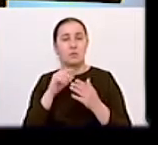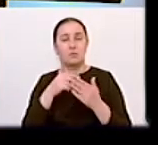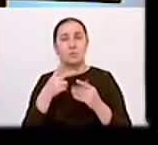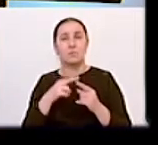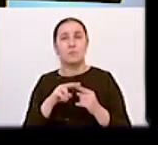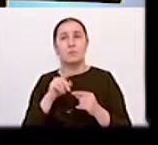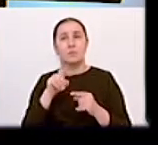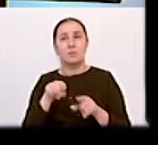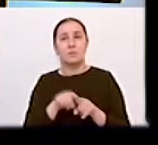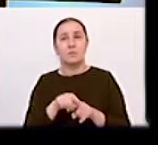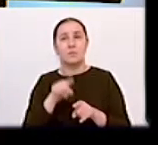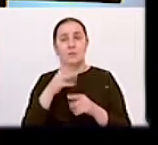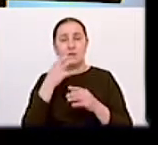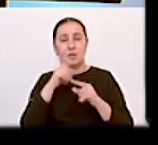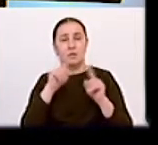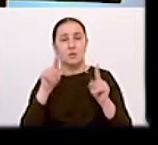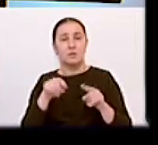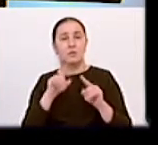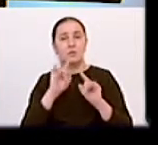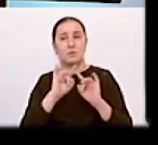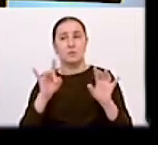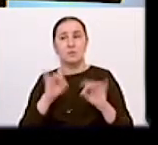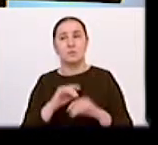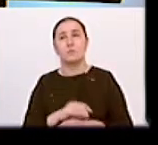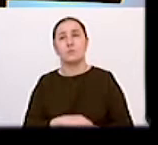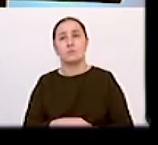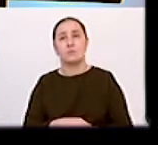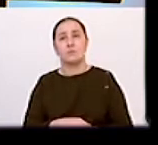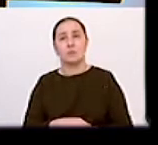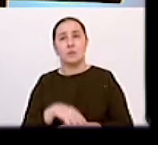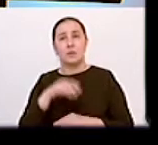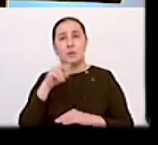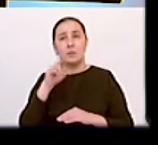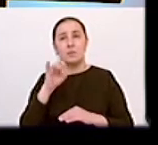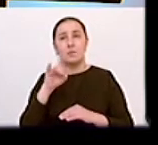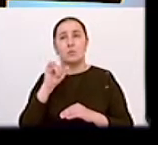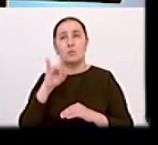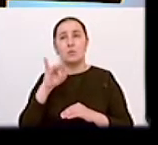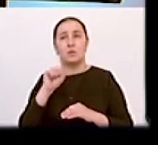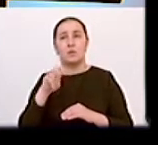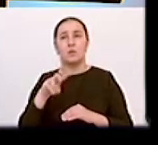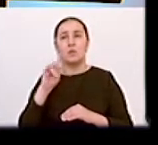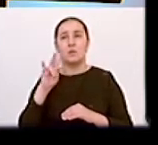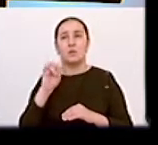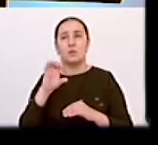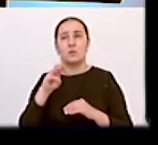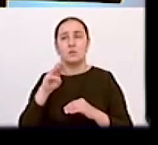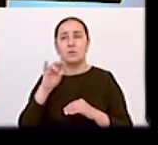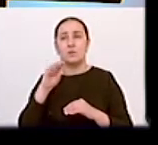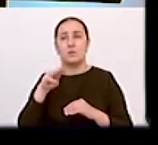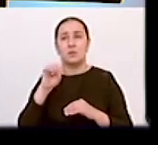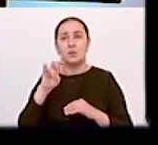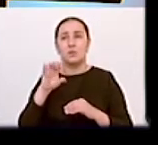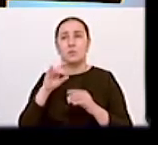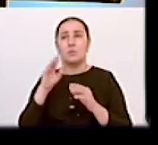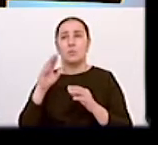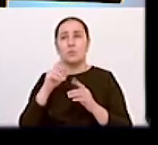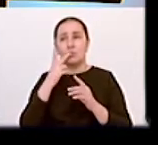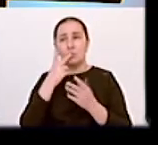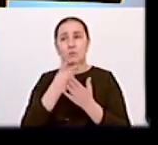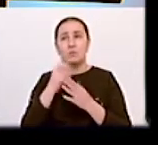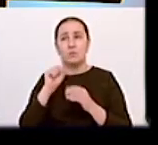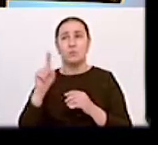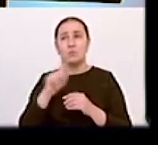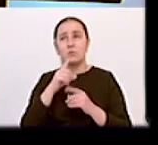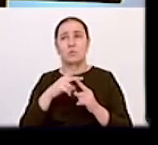что ж, можно и о картинах рассказать. Пейзажи Урала Таңсыкбаева можно увидеть в музеях, повсюду